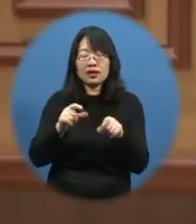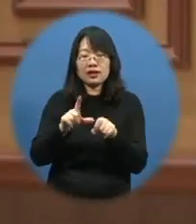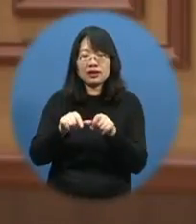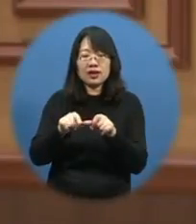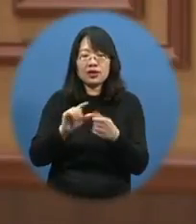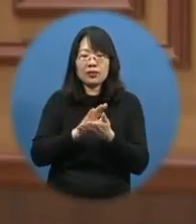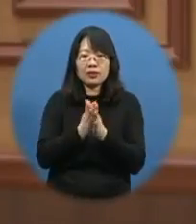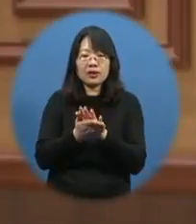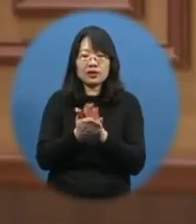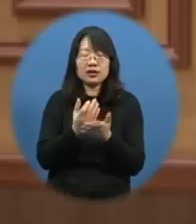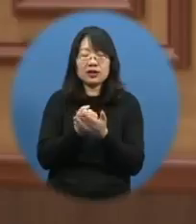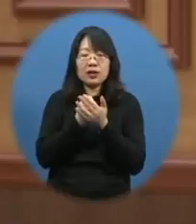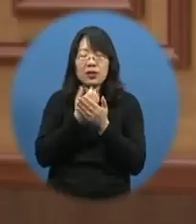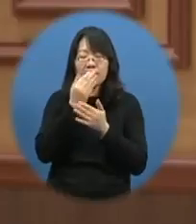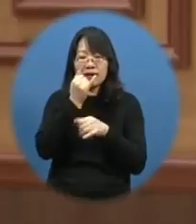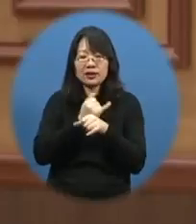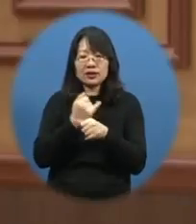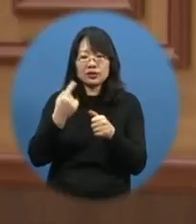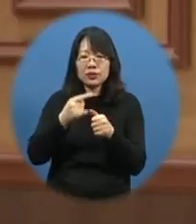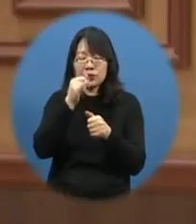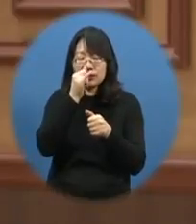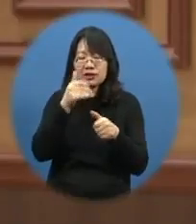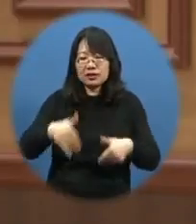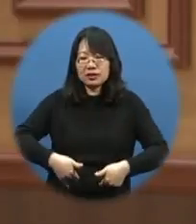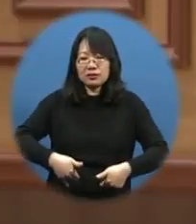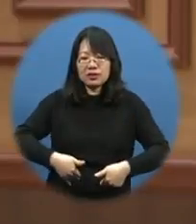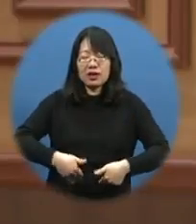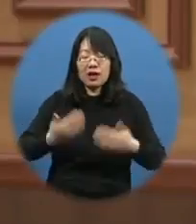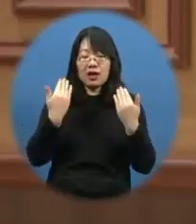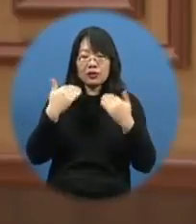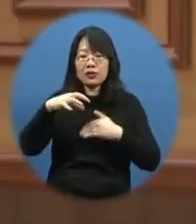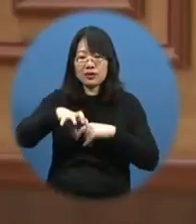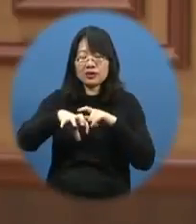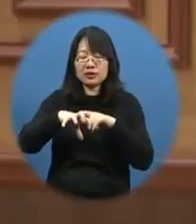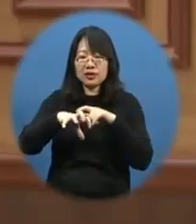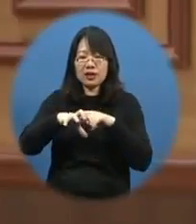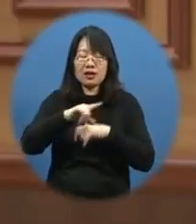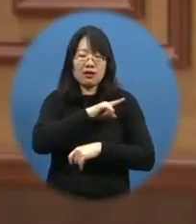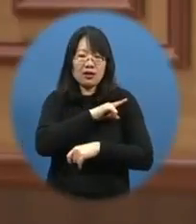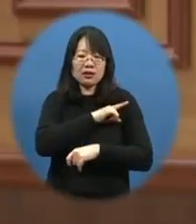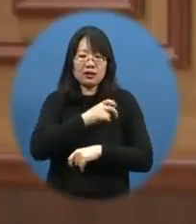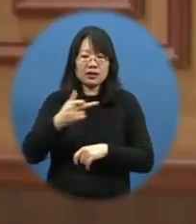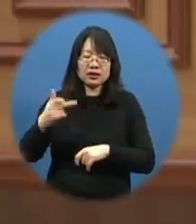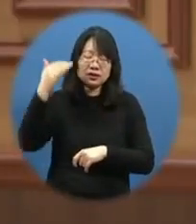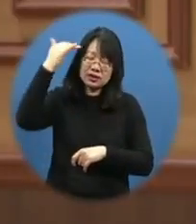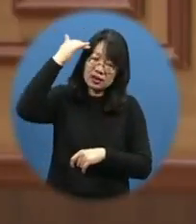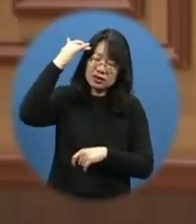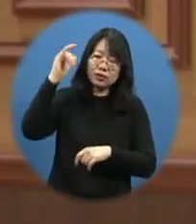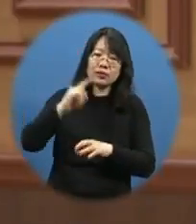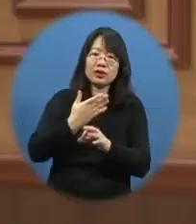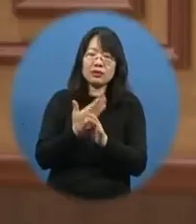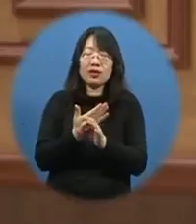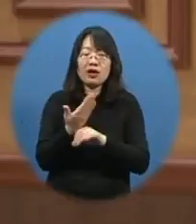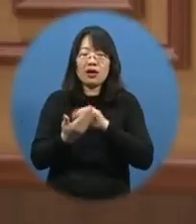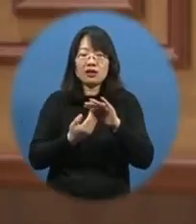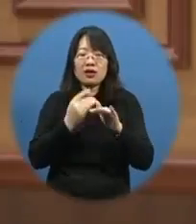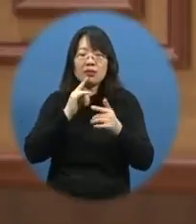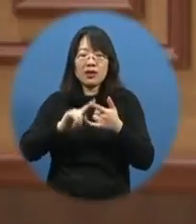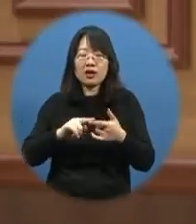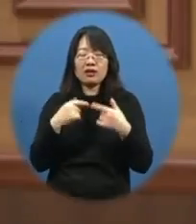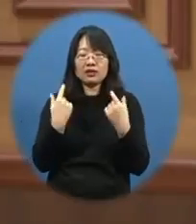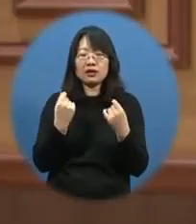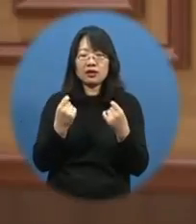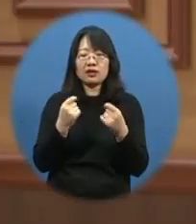시대의 변화를 담아낼 수 있는 교육이 이루어져야 되는데 학교 현장에서 가장 큰 장애가 뭐냐면 아까